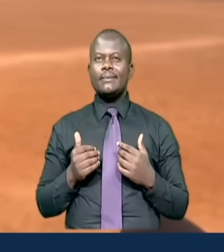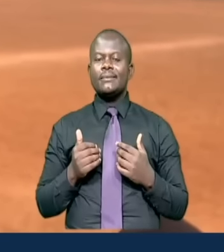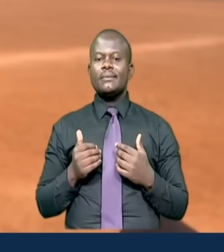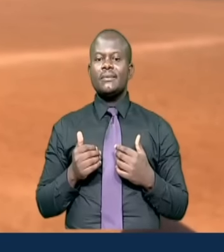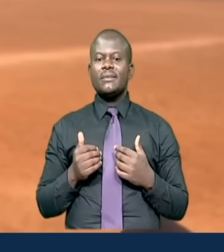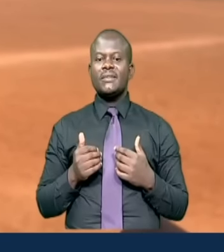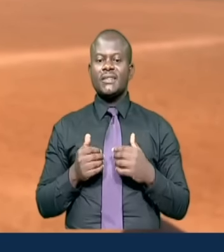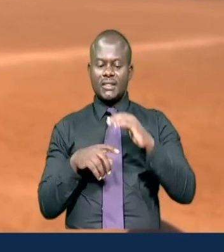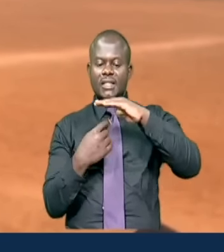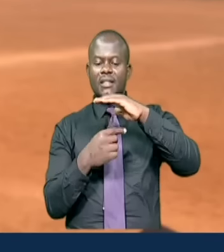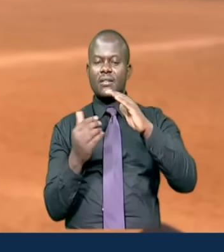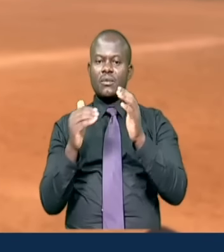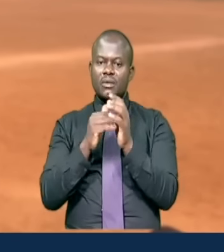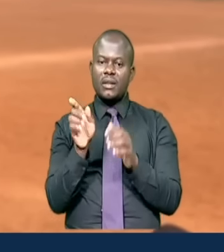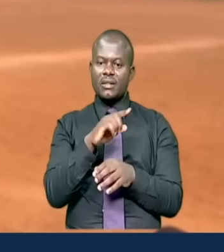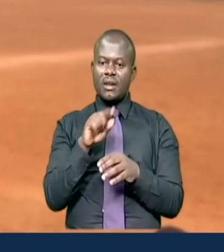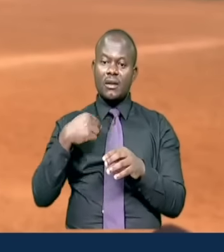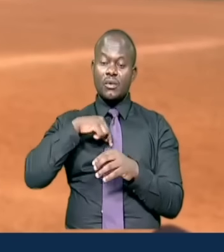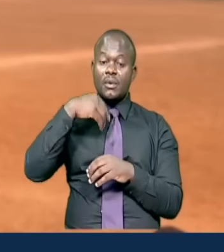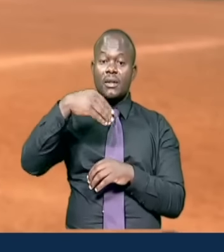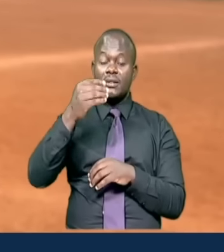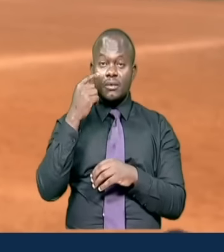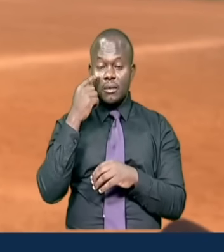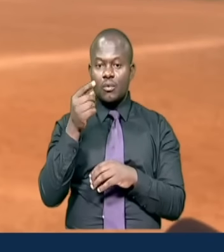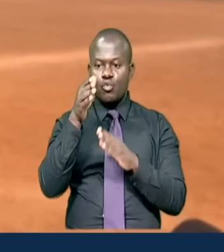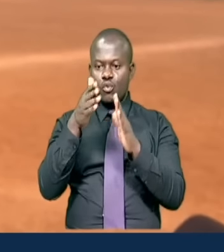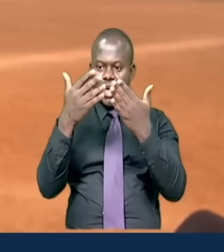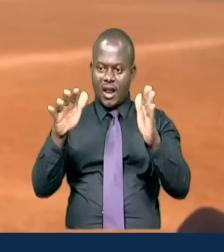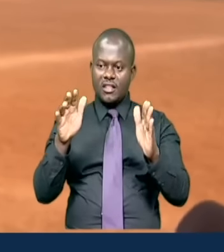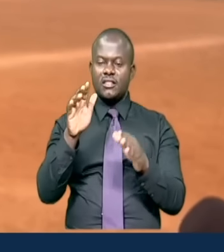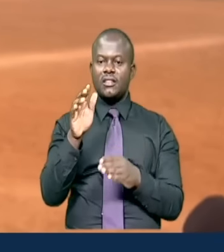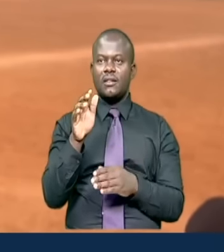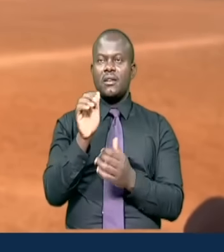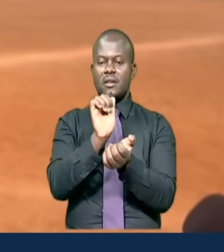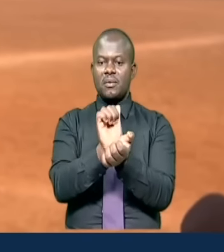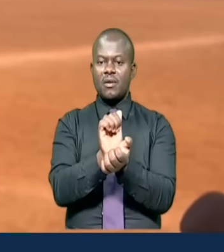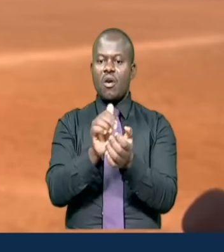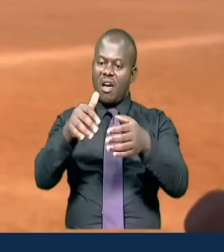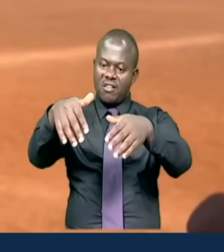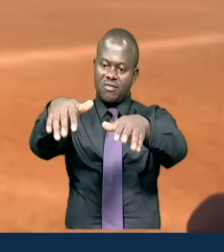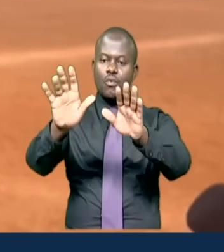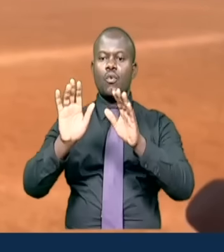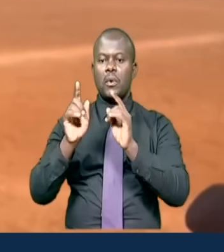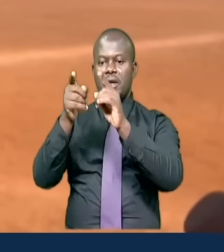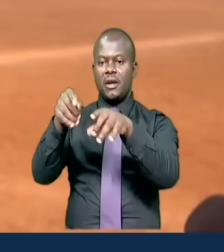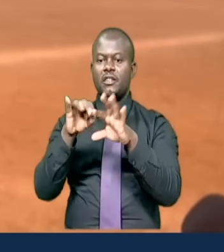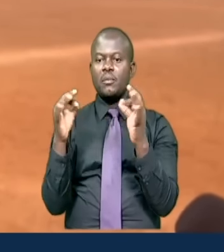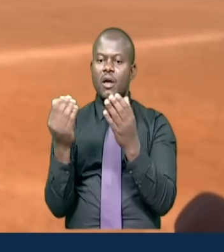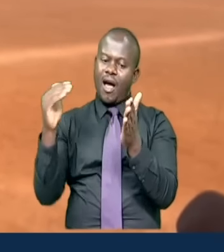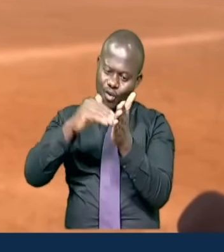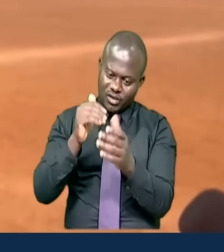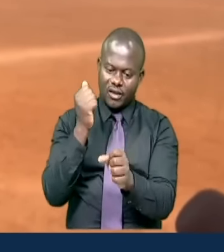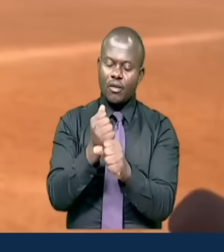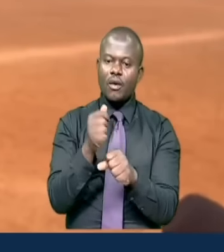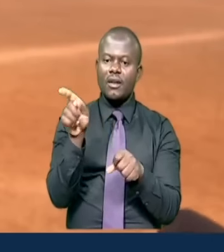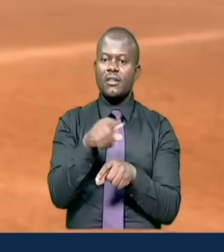ni cases z'insubira cyaha twajyaga tubona umuntu arangije igihano arafunguwe yagira mu muryango